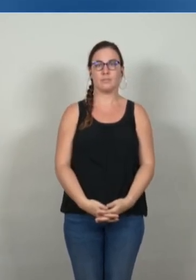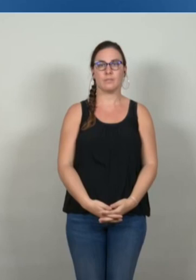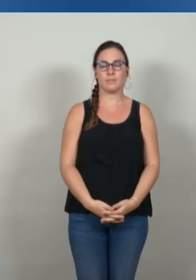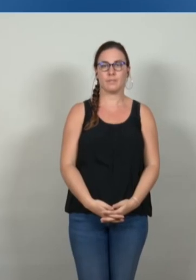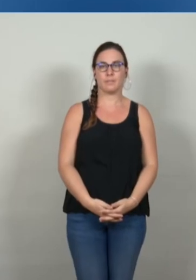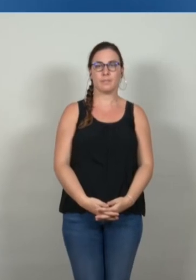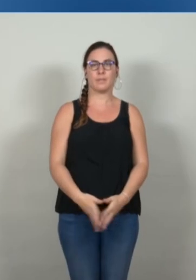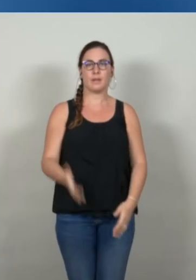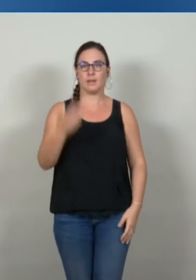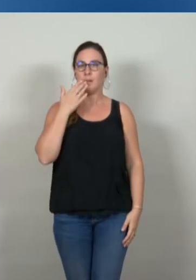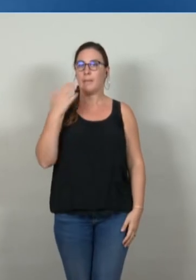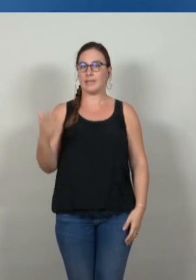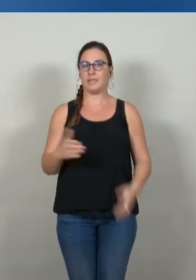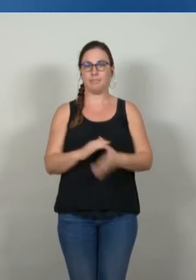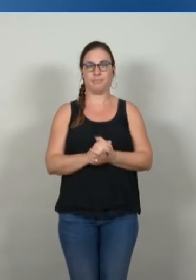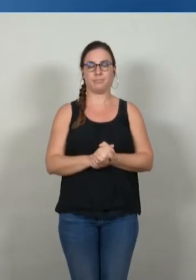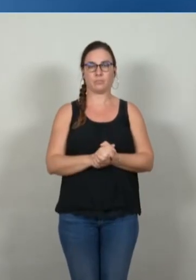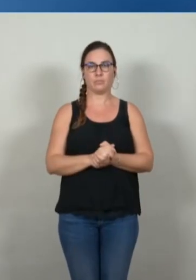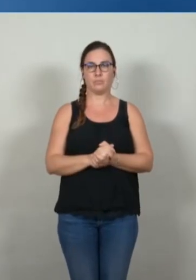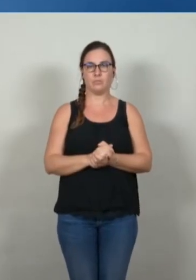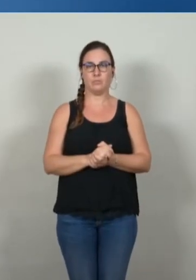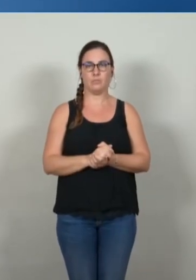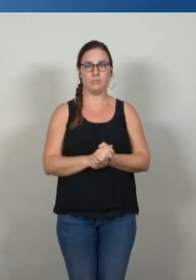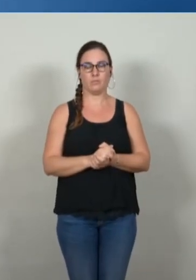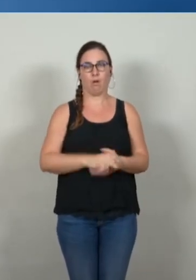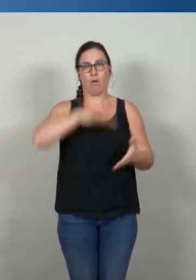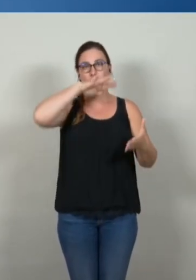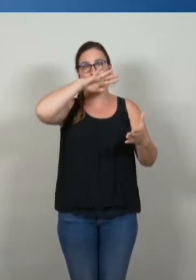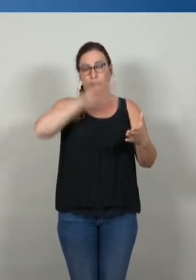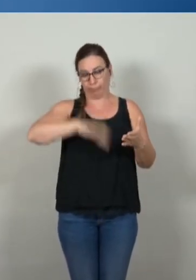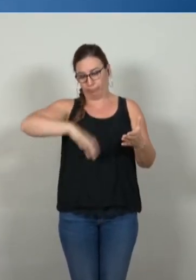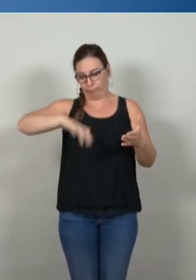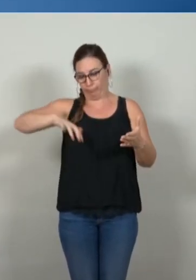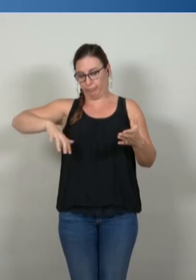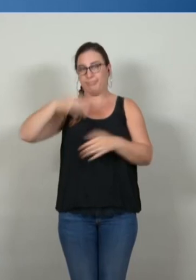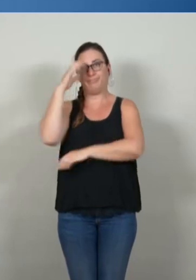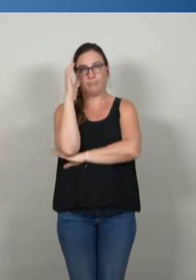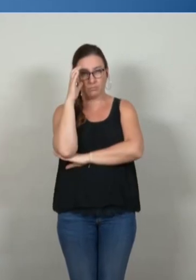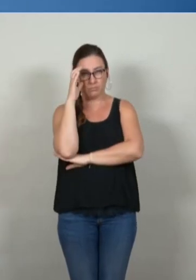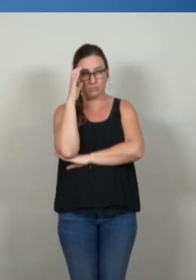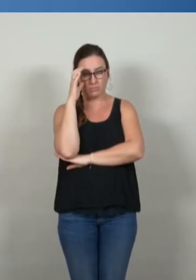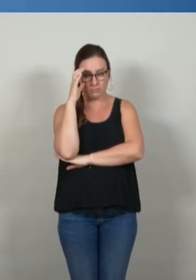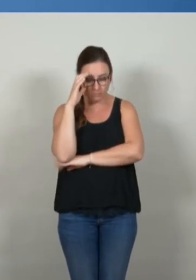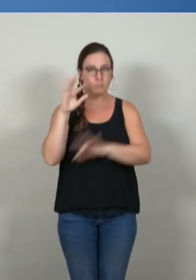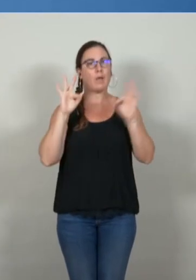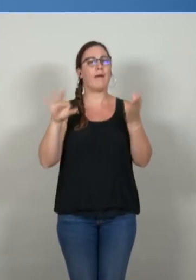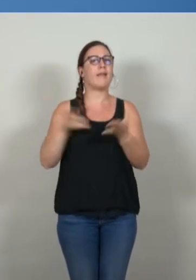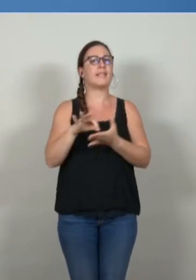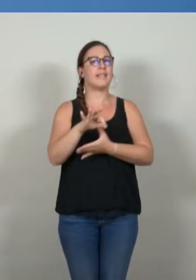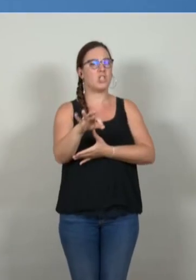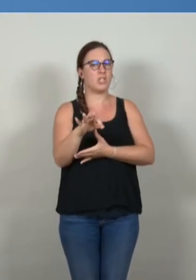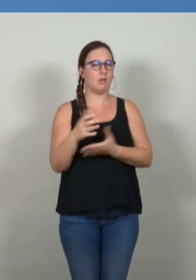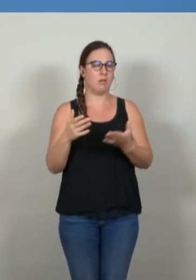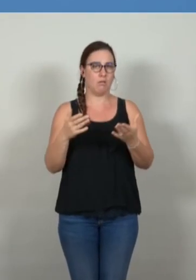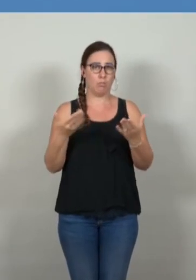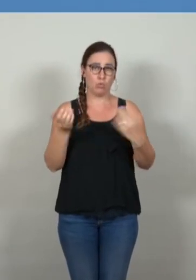oui merci oui donc c'est un encore un long rapport que j'ai écouté avec attention sur la stratégie mais qui à mon avis a bien